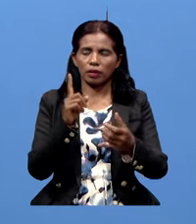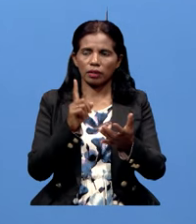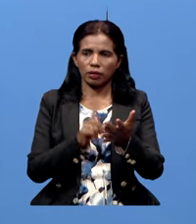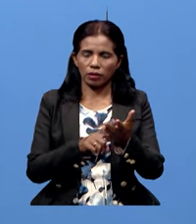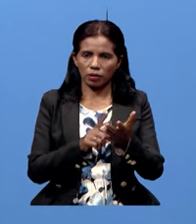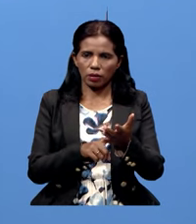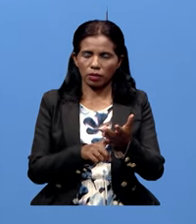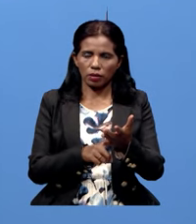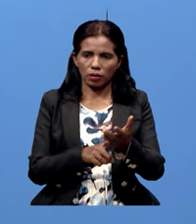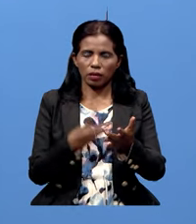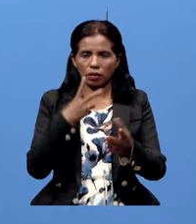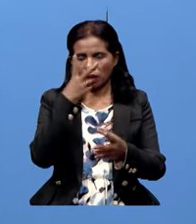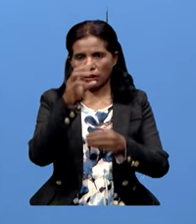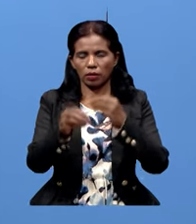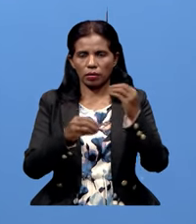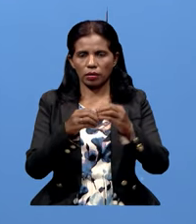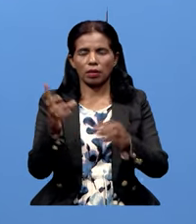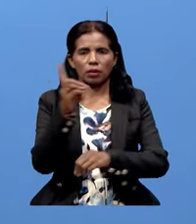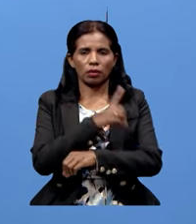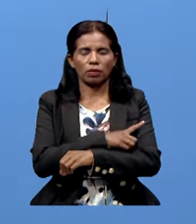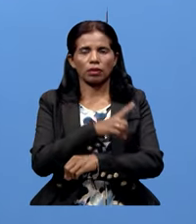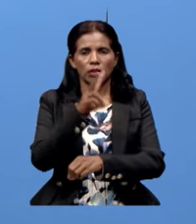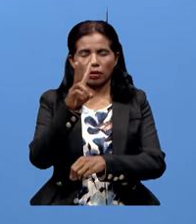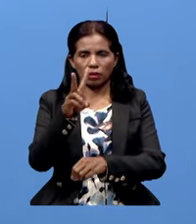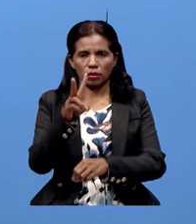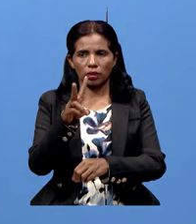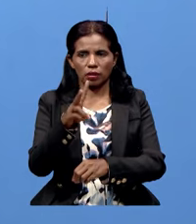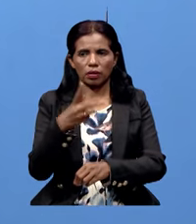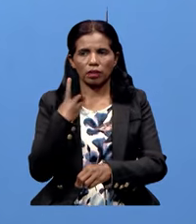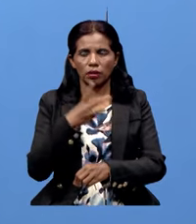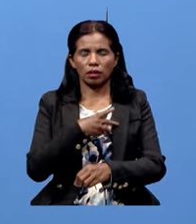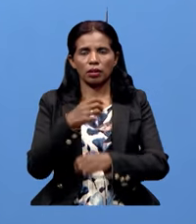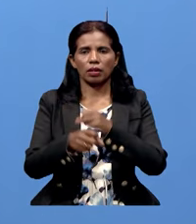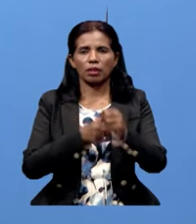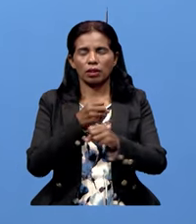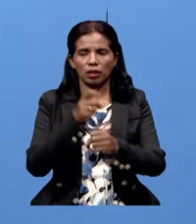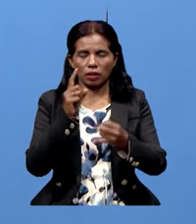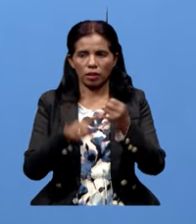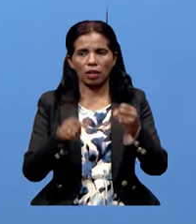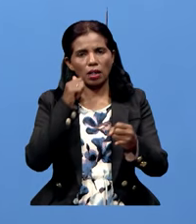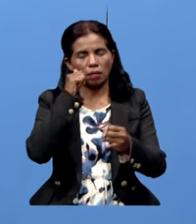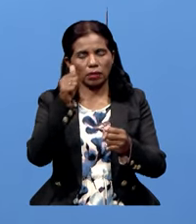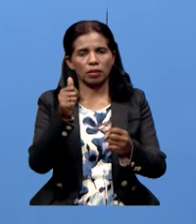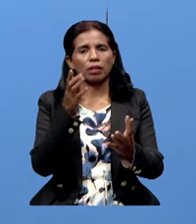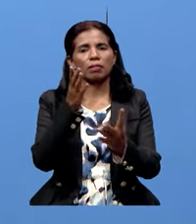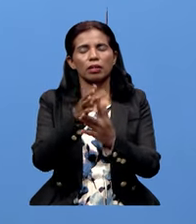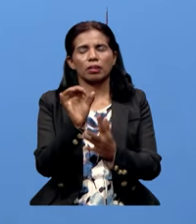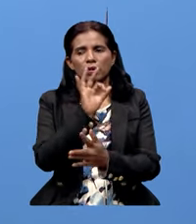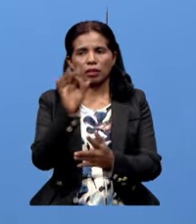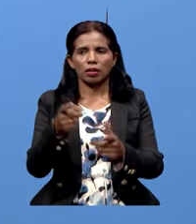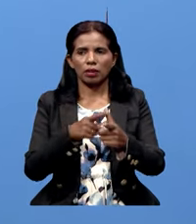sobre asunto ne ite tare ya loron de rua ne ita tene ne fin do ano na avantamo na sexta